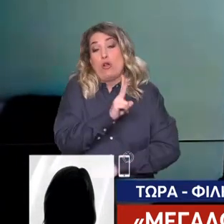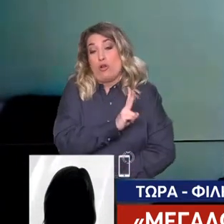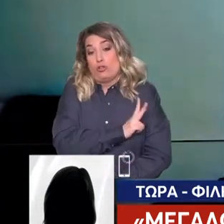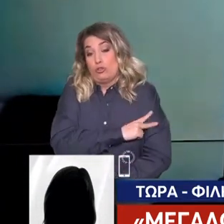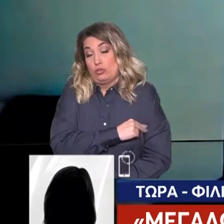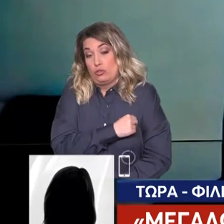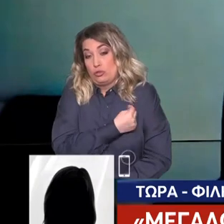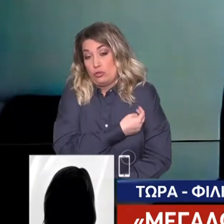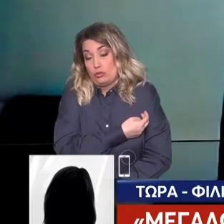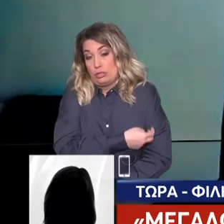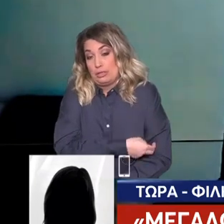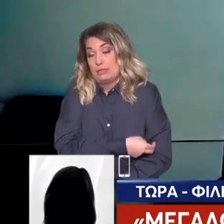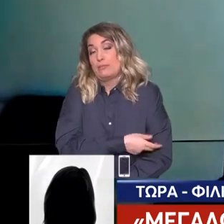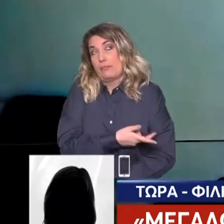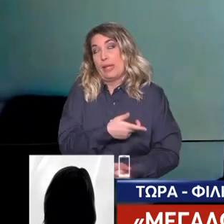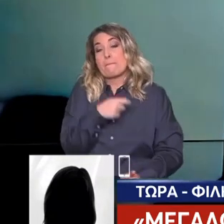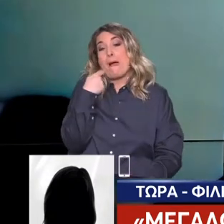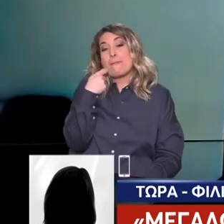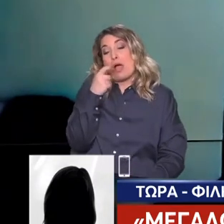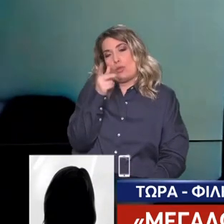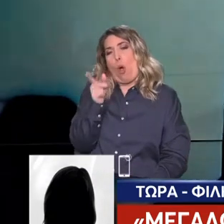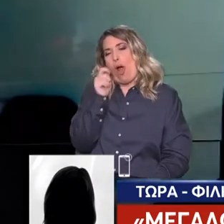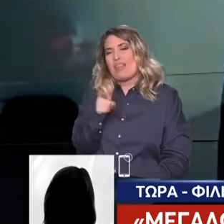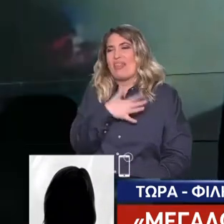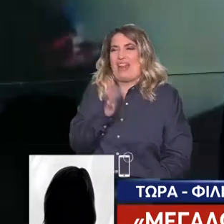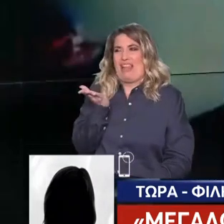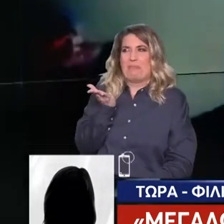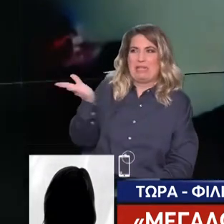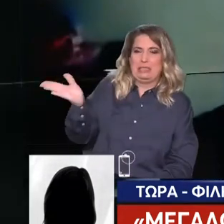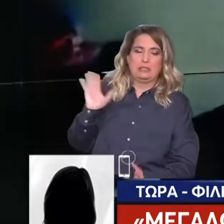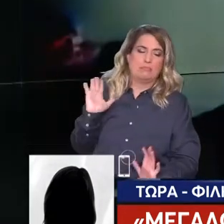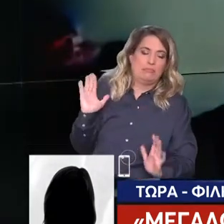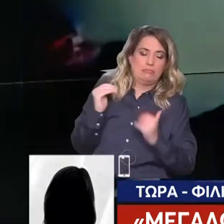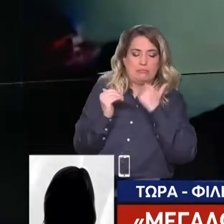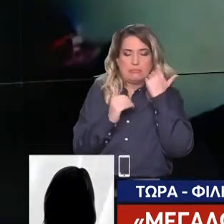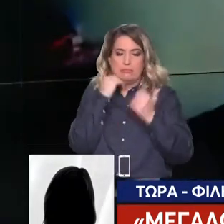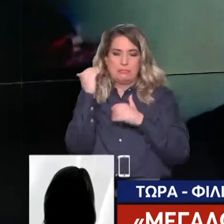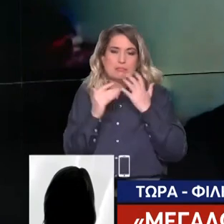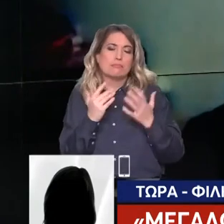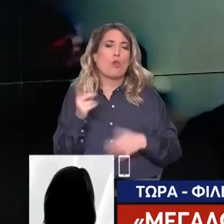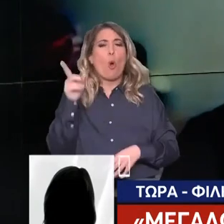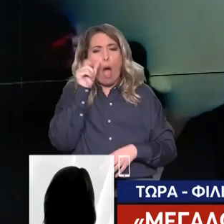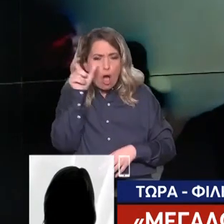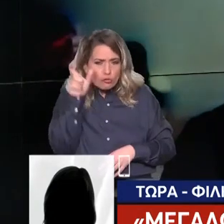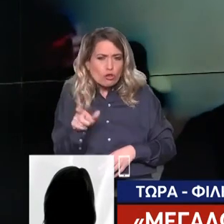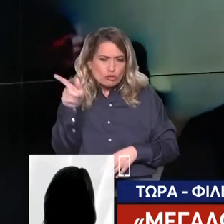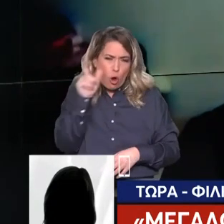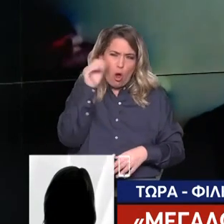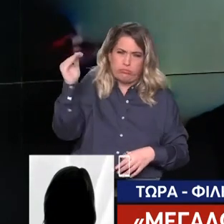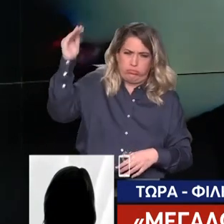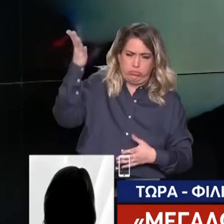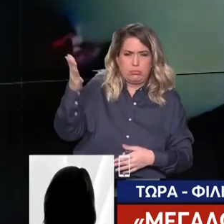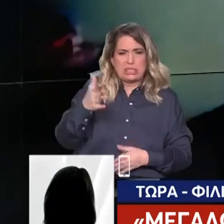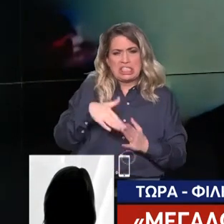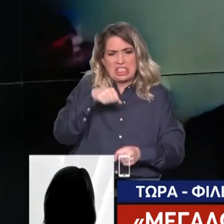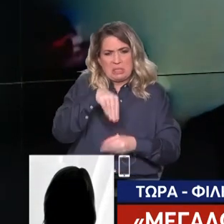η μητέρα του Άκη δεν ήθελε να κάνει μήνυση. Ήτανε στο σπίτι αυτός, μόνο για τα